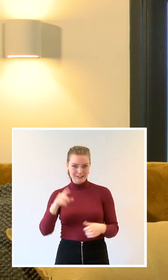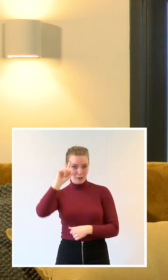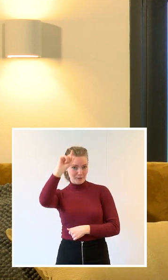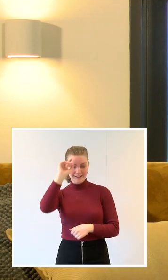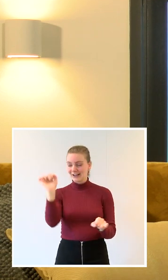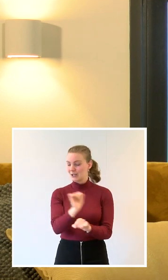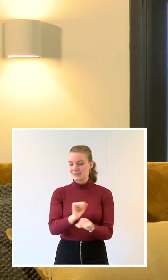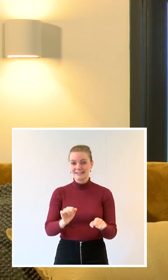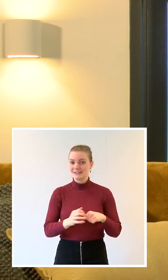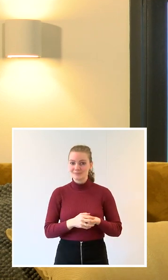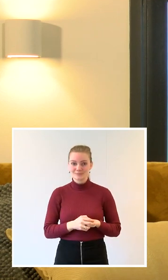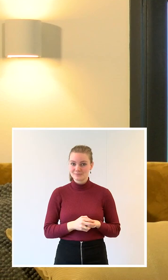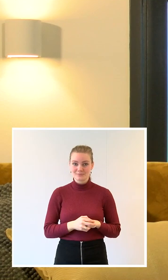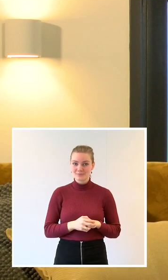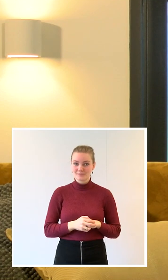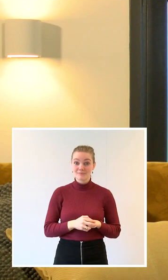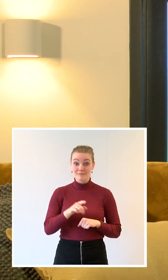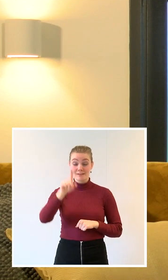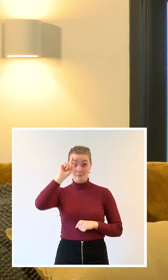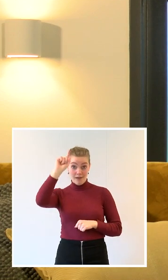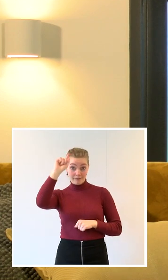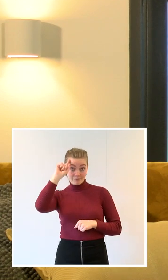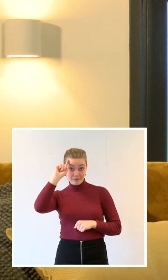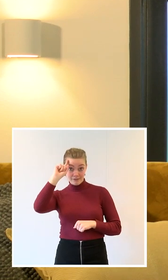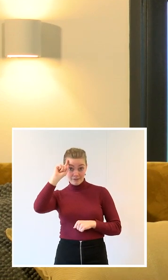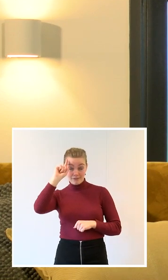plan, dat komt alleen bij God vandaan.